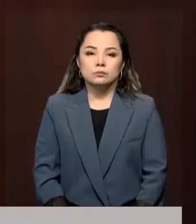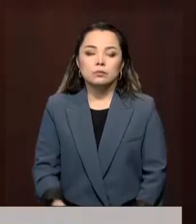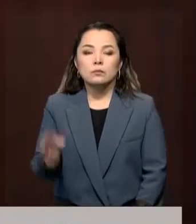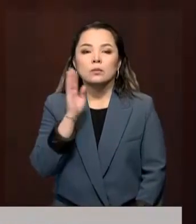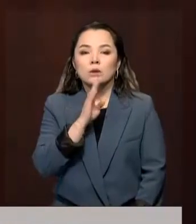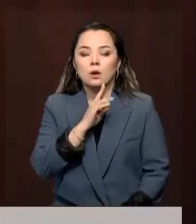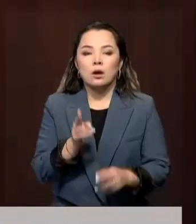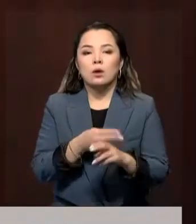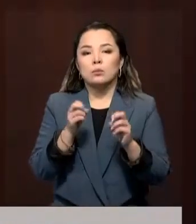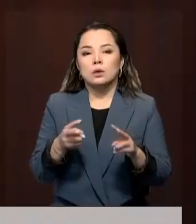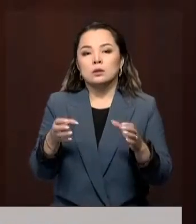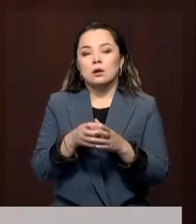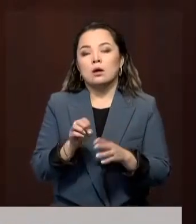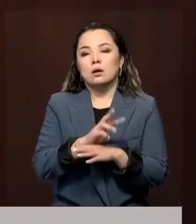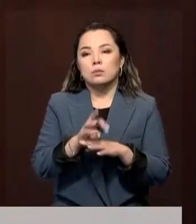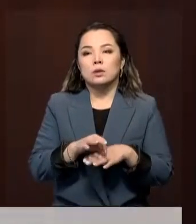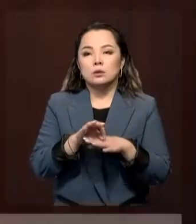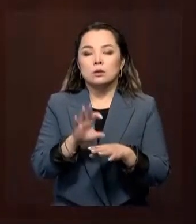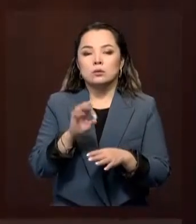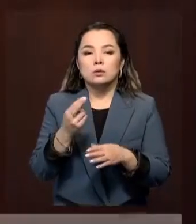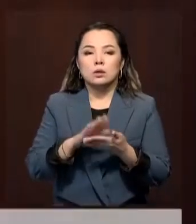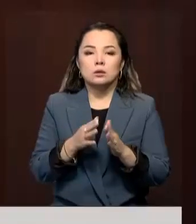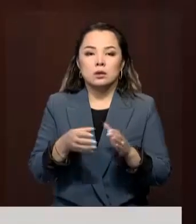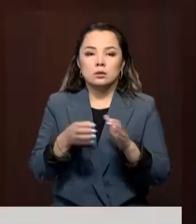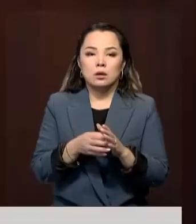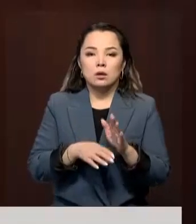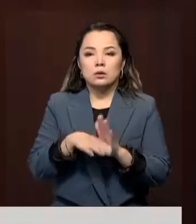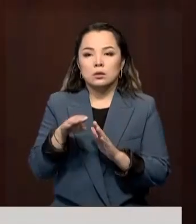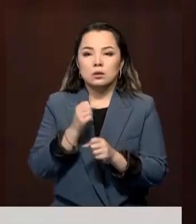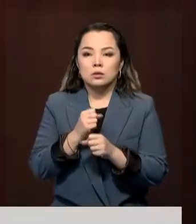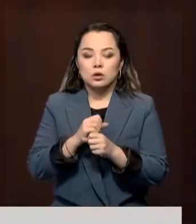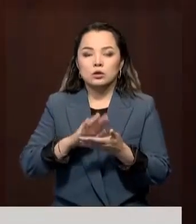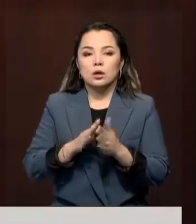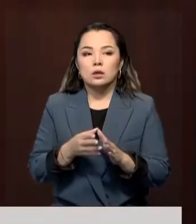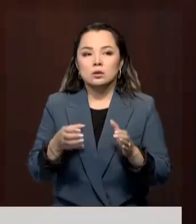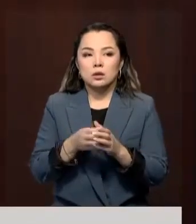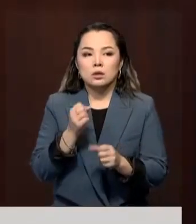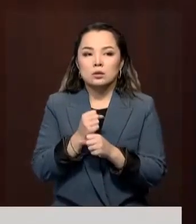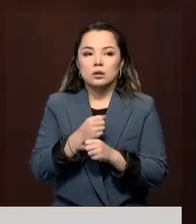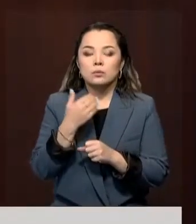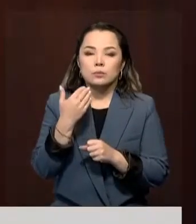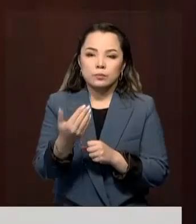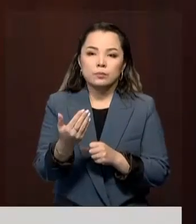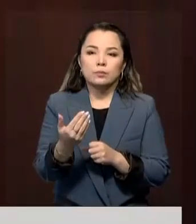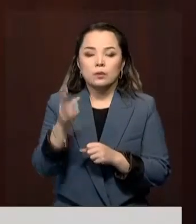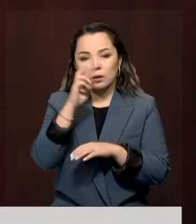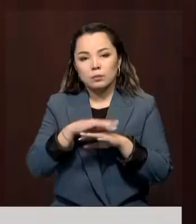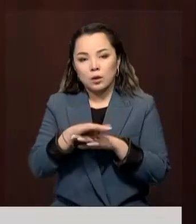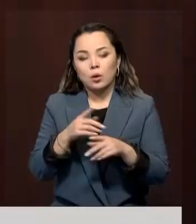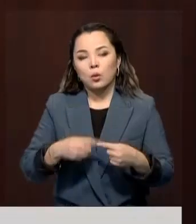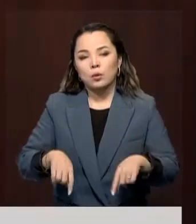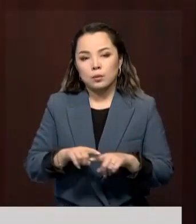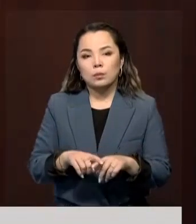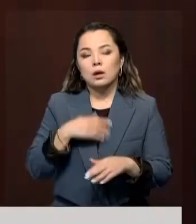Әйелдердің қауіпсіздігін қамтамасыз ету және олардың әлеуетін іске асыруға жағдай жасау мемлекет пен